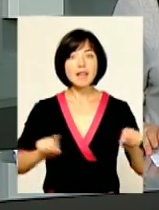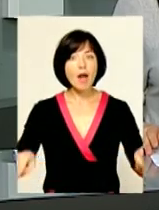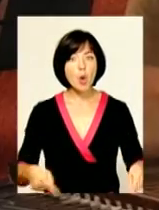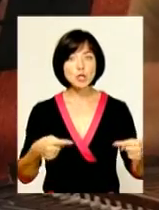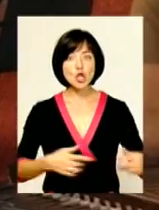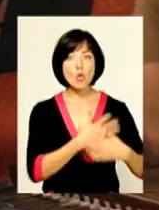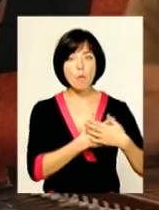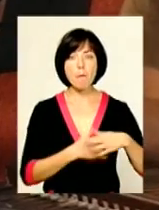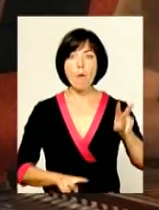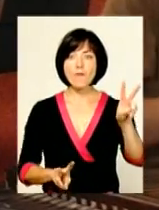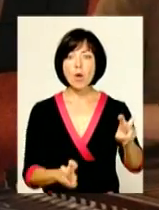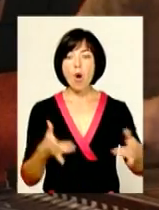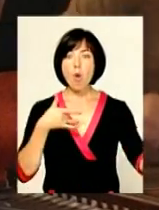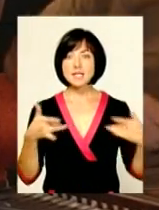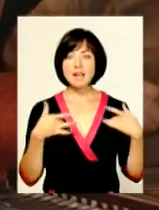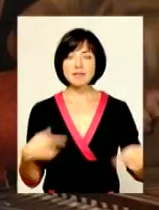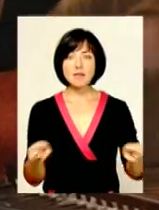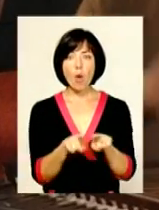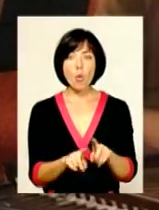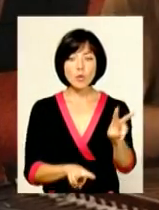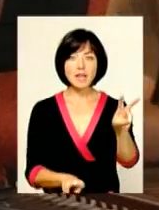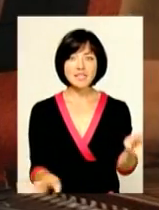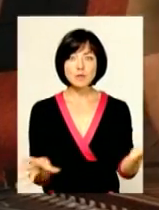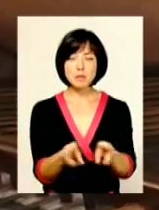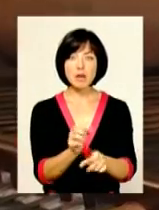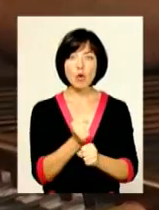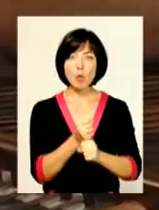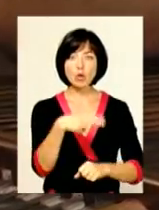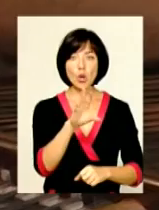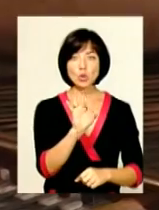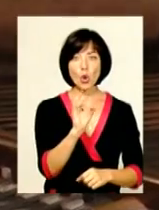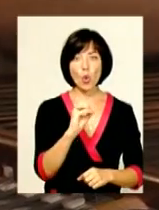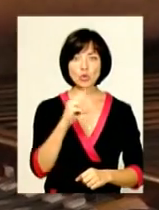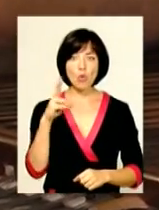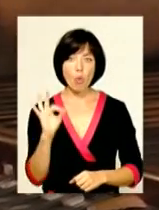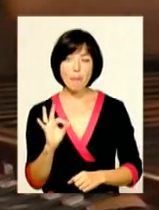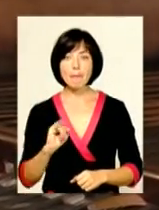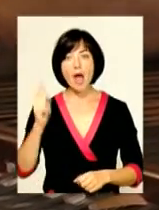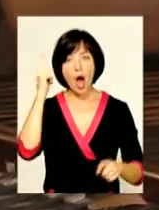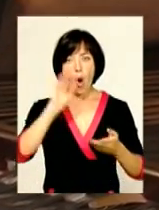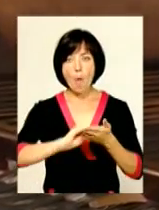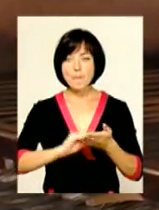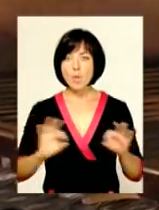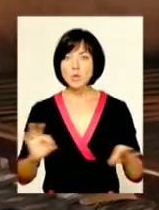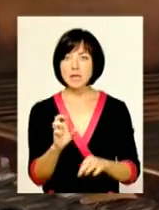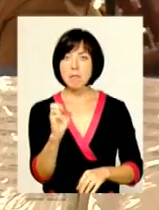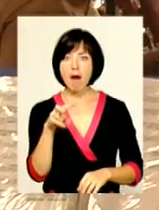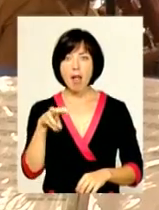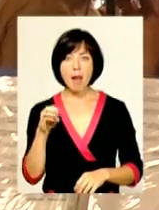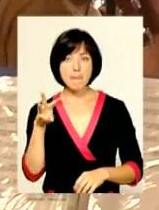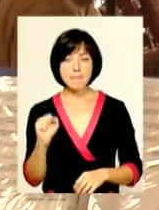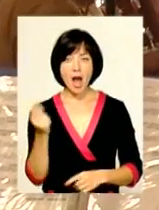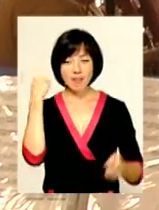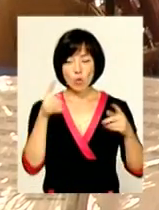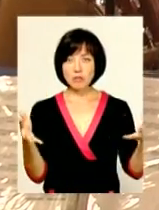любов'ю. Концерт з такою назвою – це спільна робота Миколи Дорожка, автора пісень, та композитора Миколи Балеми. Творчий